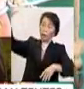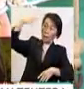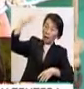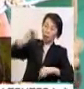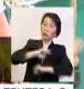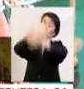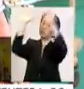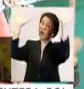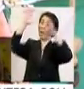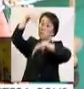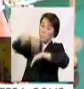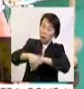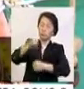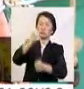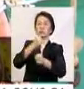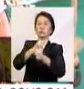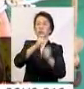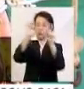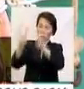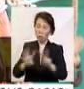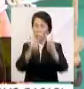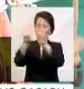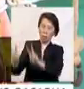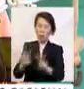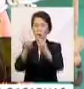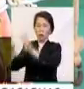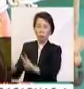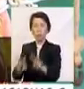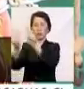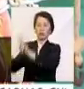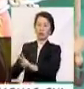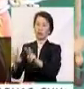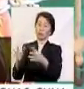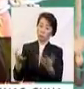siang ataupun malam. Jadi walaupun